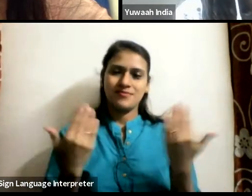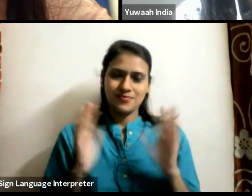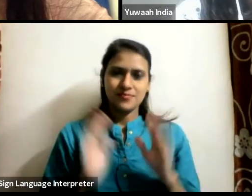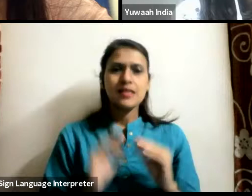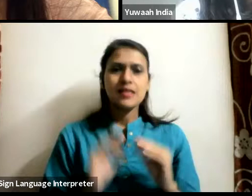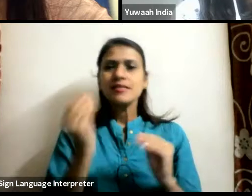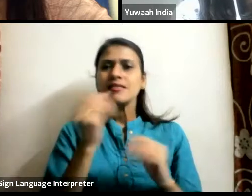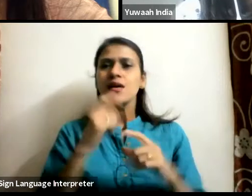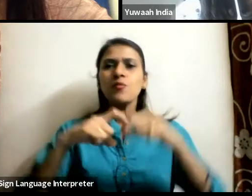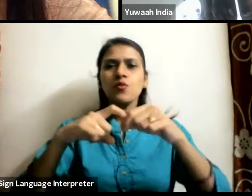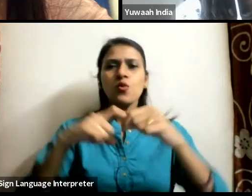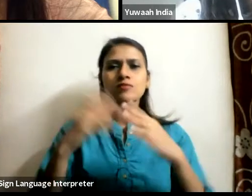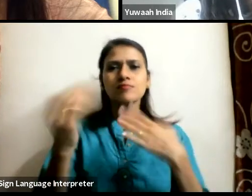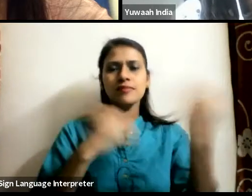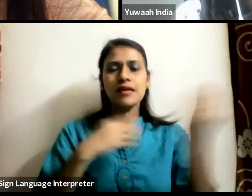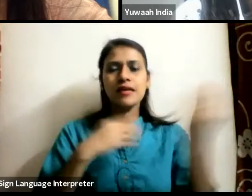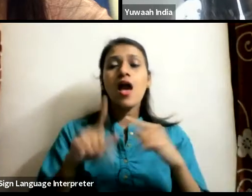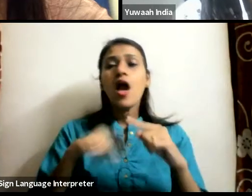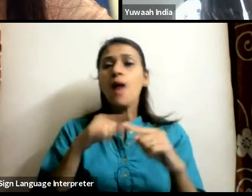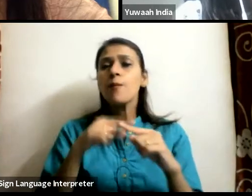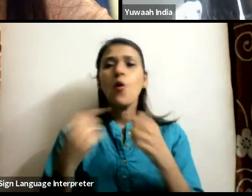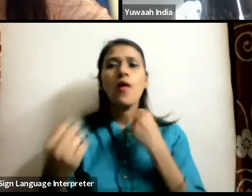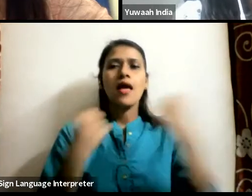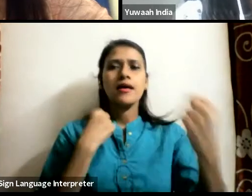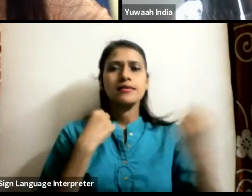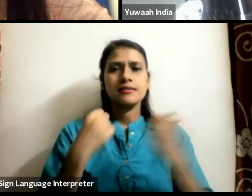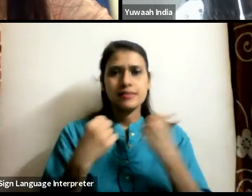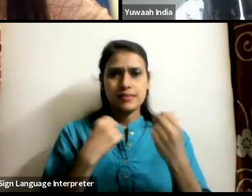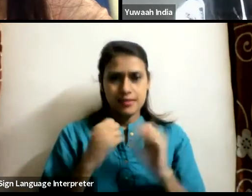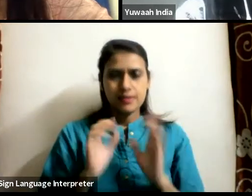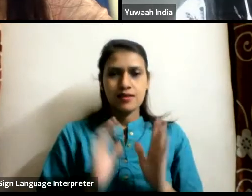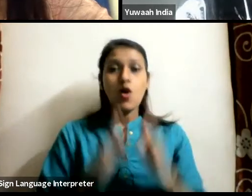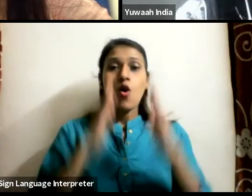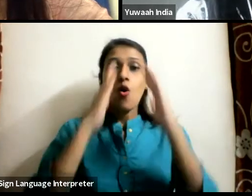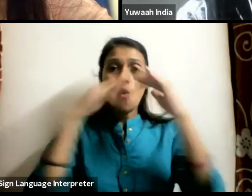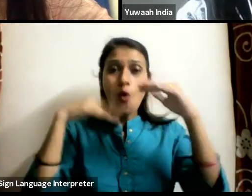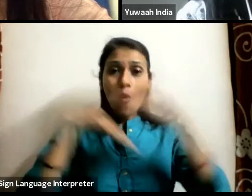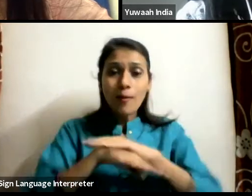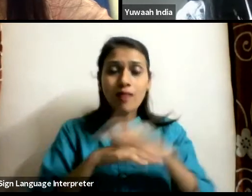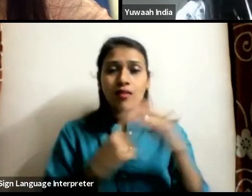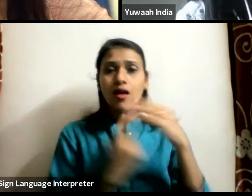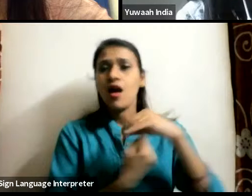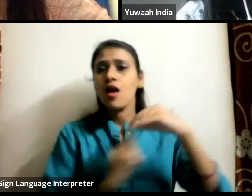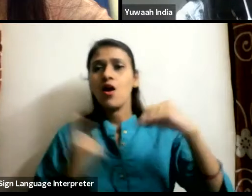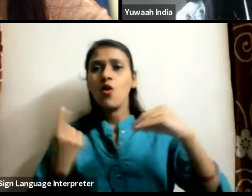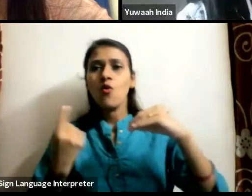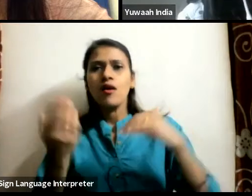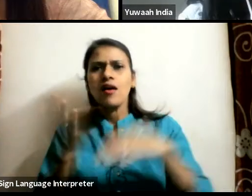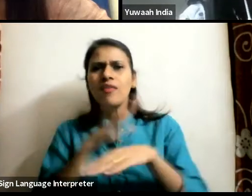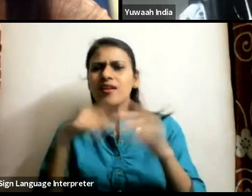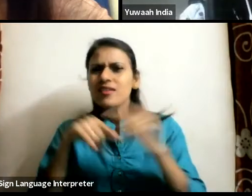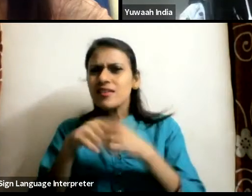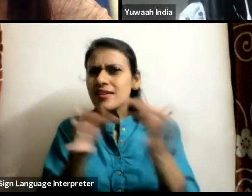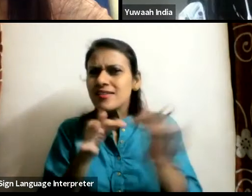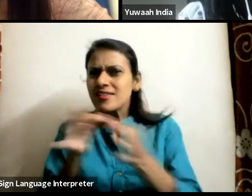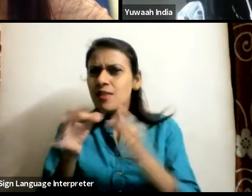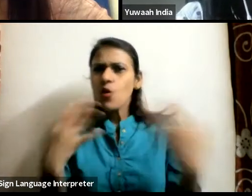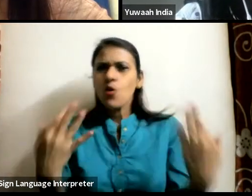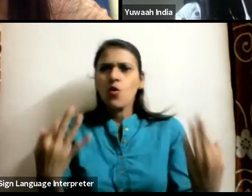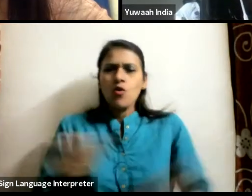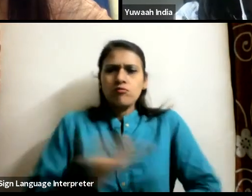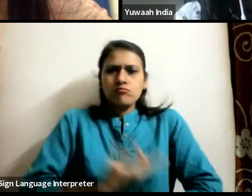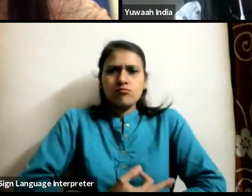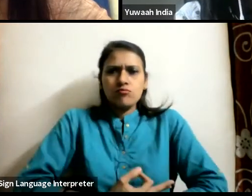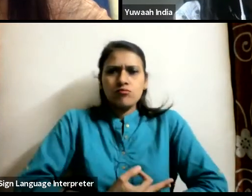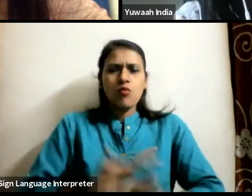कुछ क्वेश्चंस एक्सरसाइज के ऊपर है। होम आइसोलेशन में आपने पहले बोला था योगा भी कर सकते हैं, किस प्रकार का योगा कर